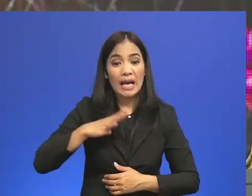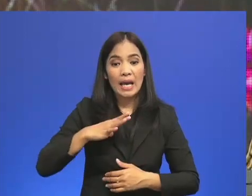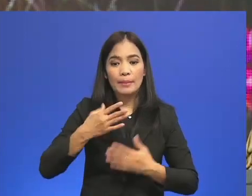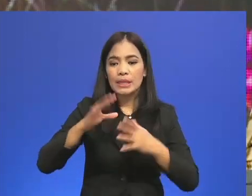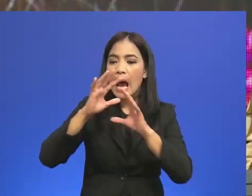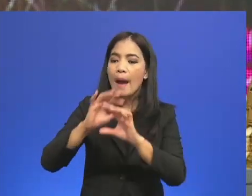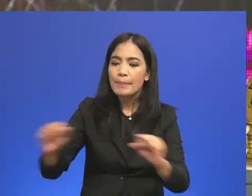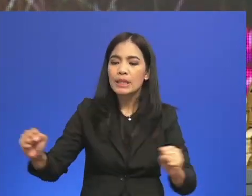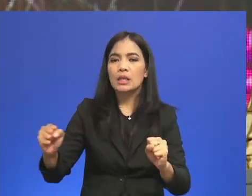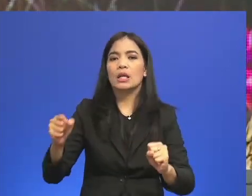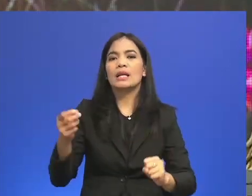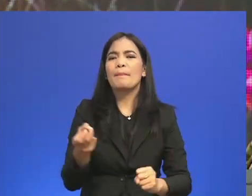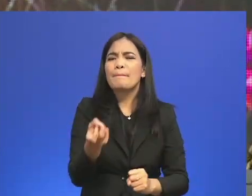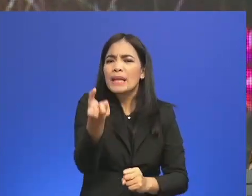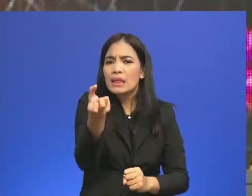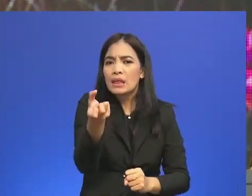lenyap.